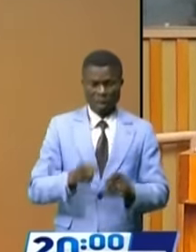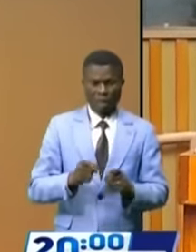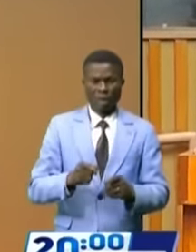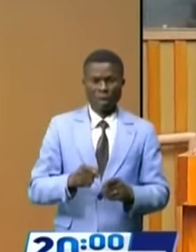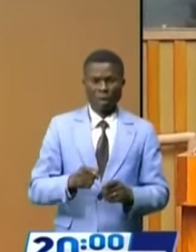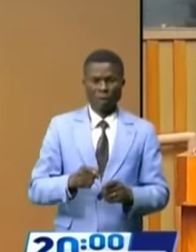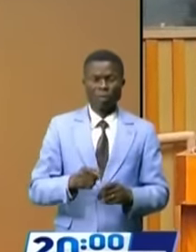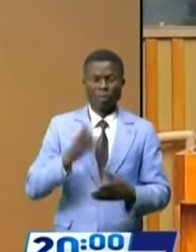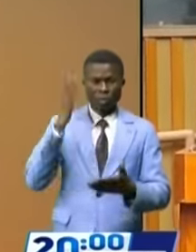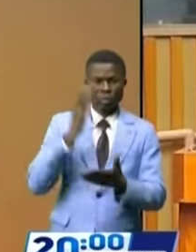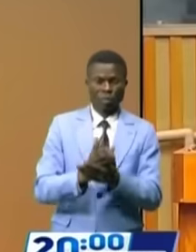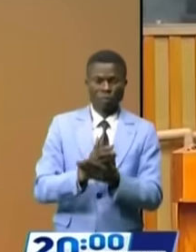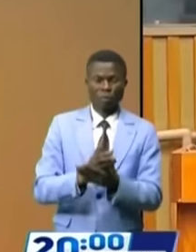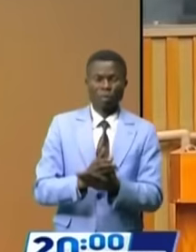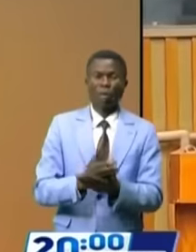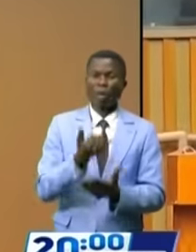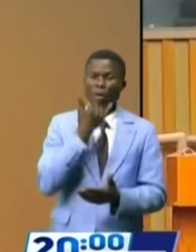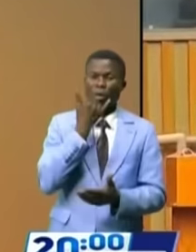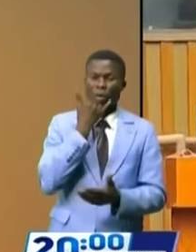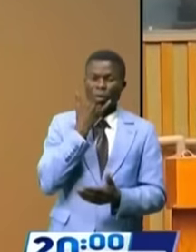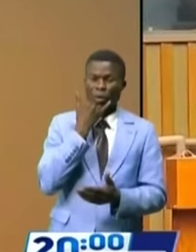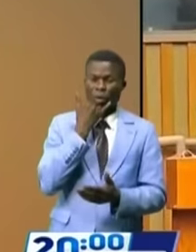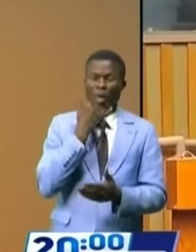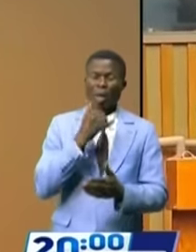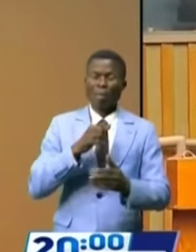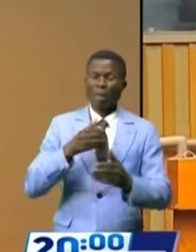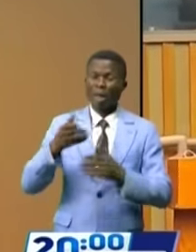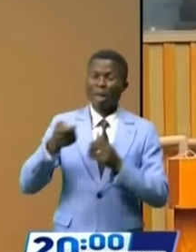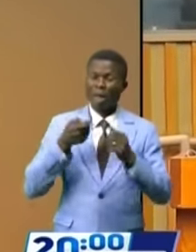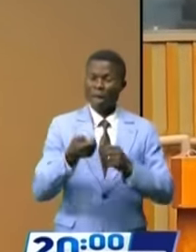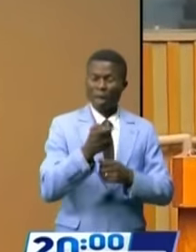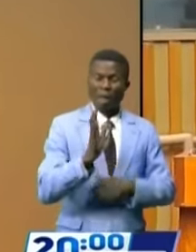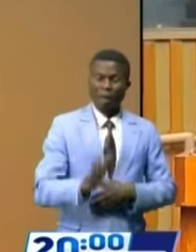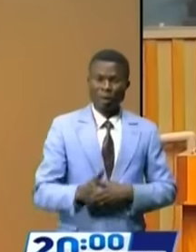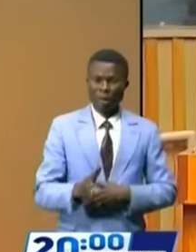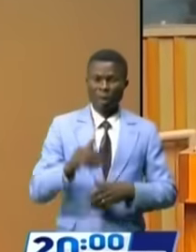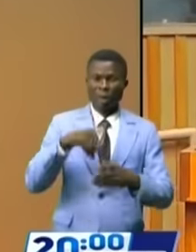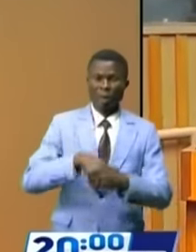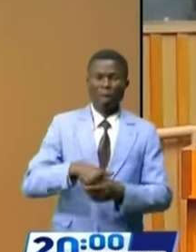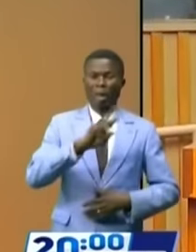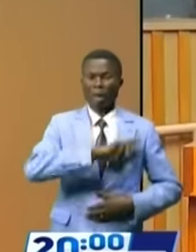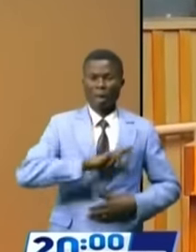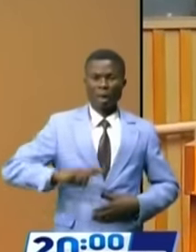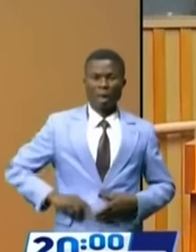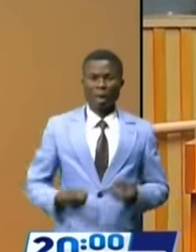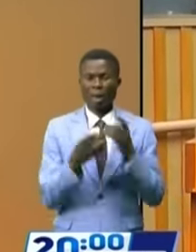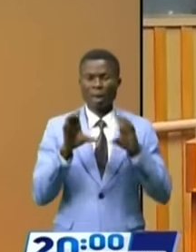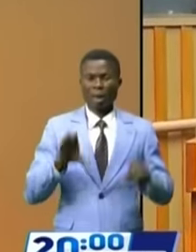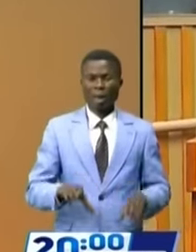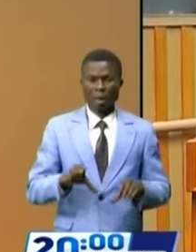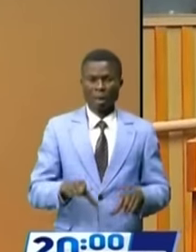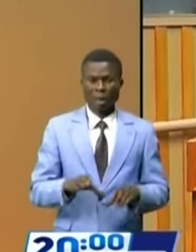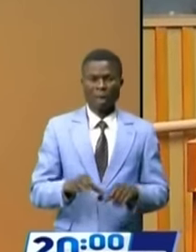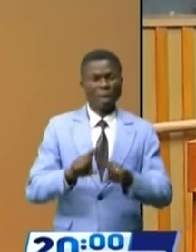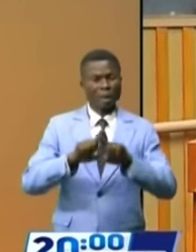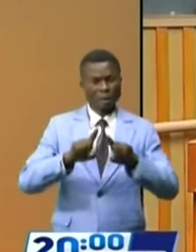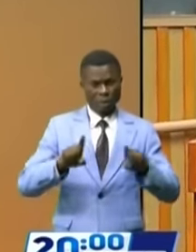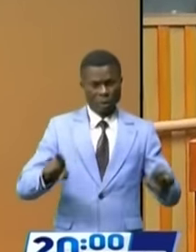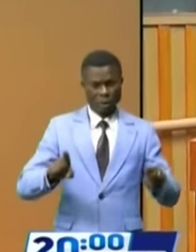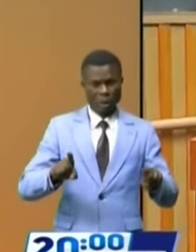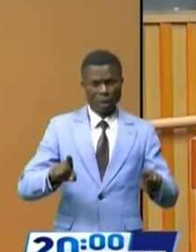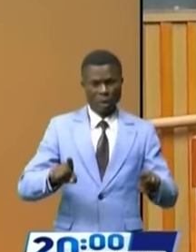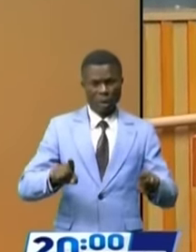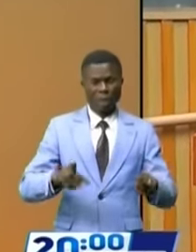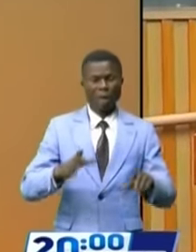détermination à lutter contre l'impunité des auteurs de crimes graves, la République démocratique du Congo s'était distinguée